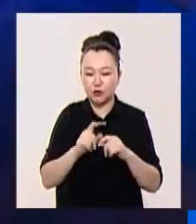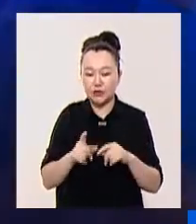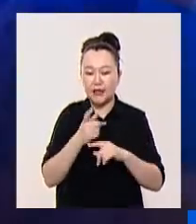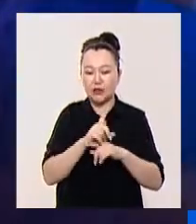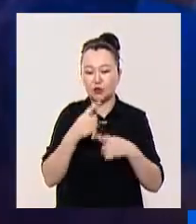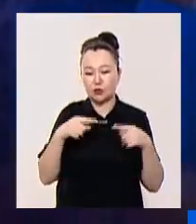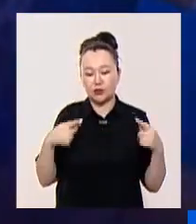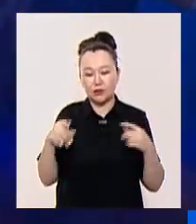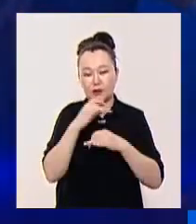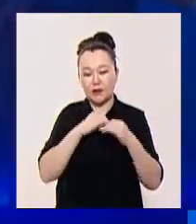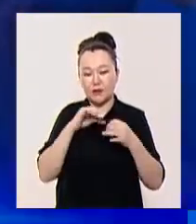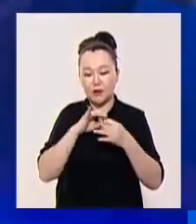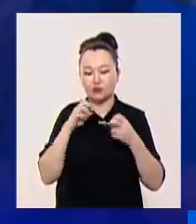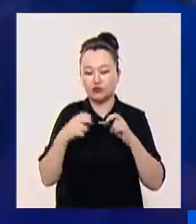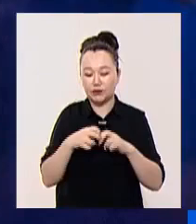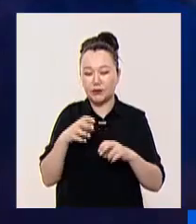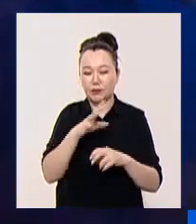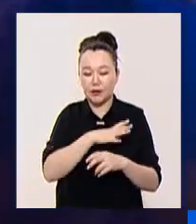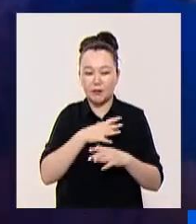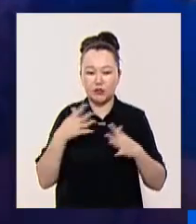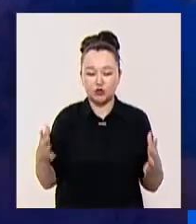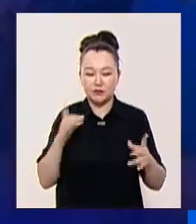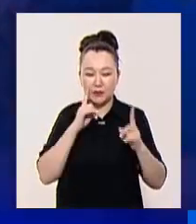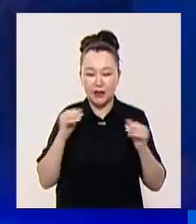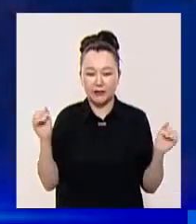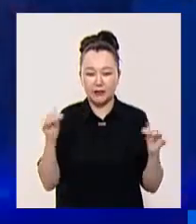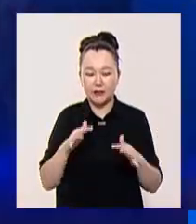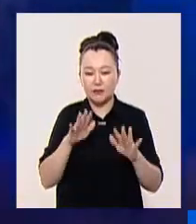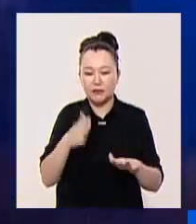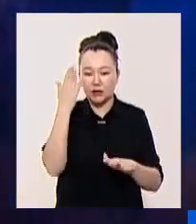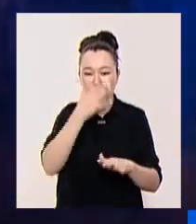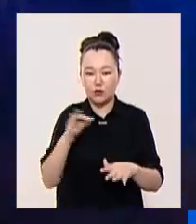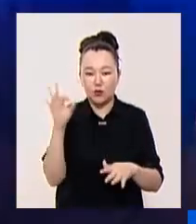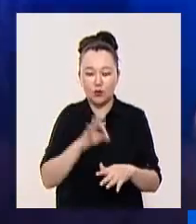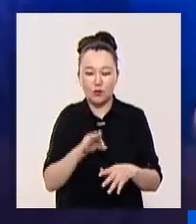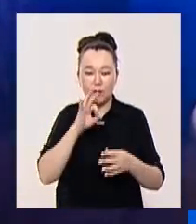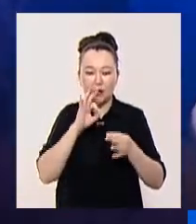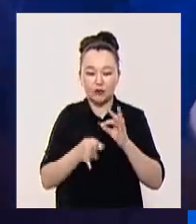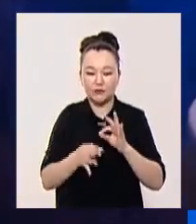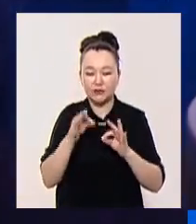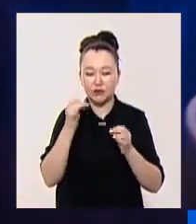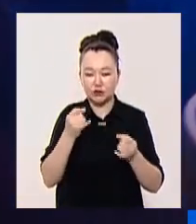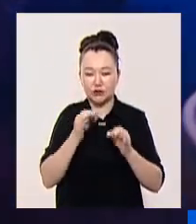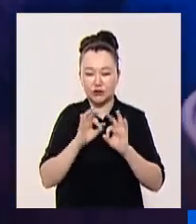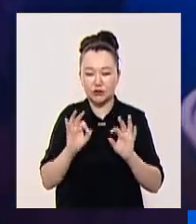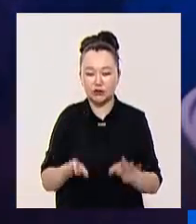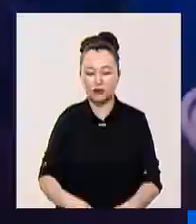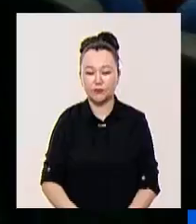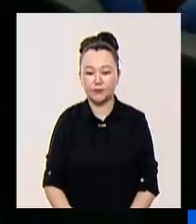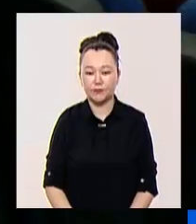другие актуальные проблемы в сфере кино обсудили на расширенном собрании кинематографистов. Подробности у Еламана Раимбекова.